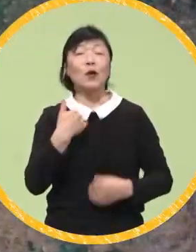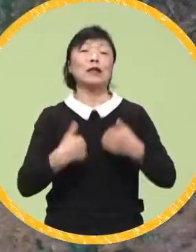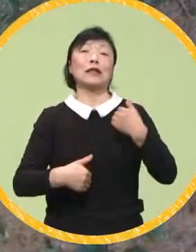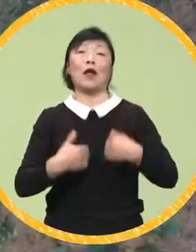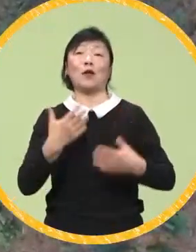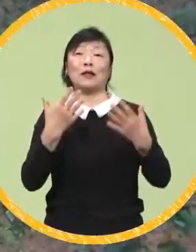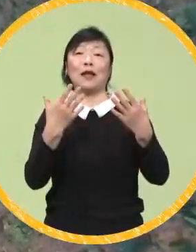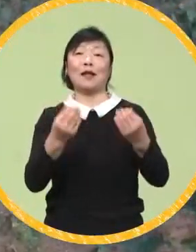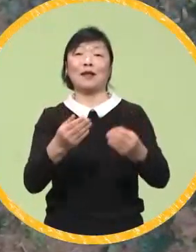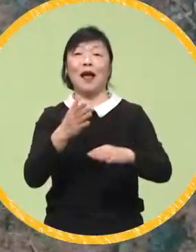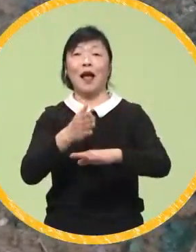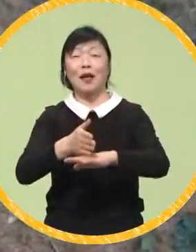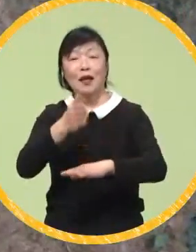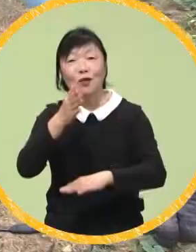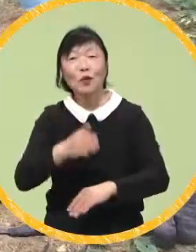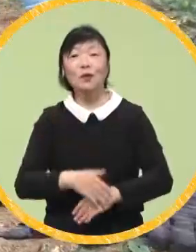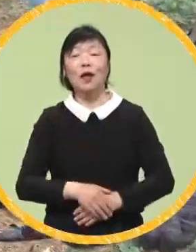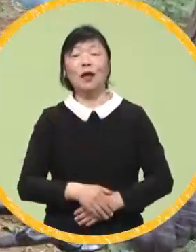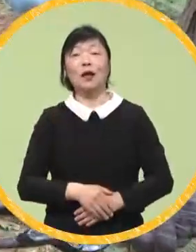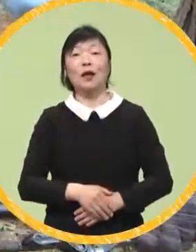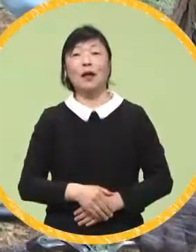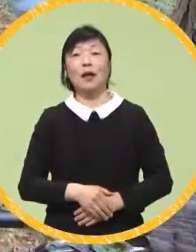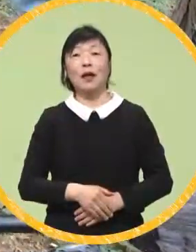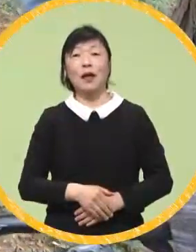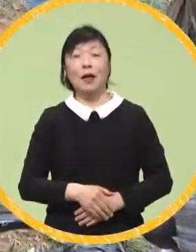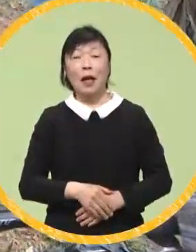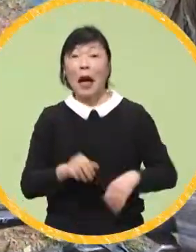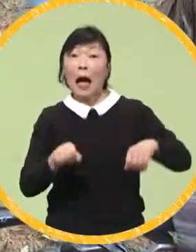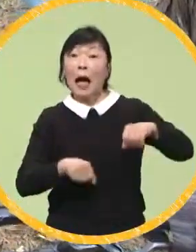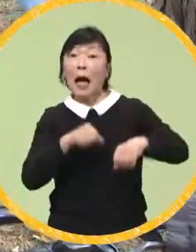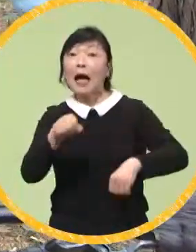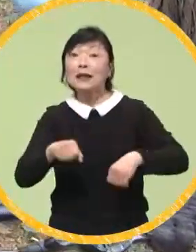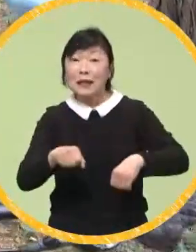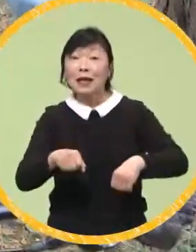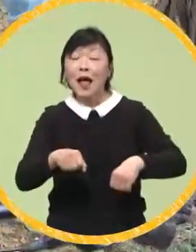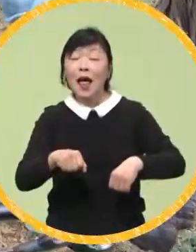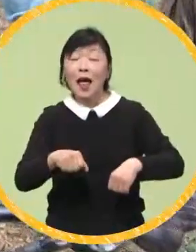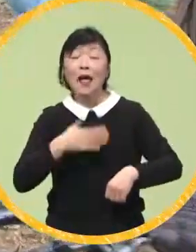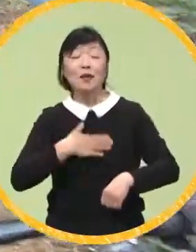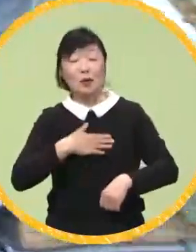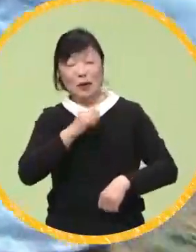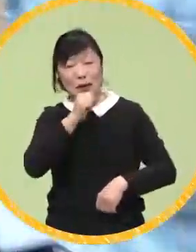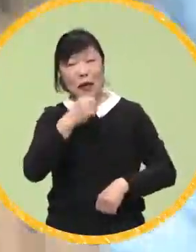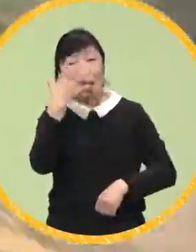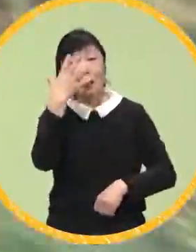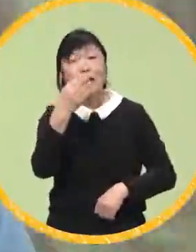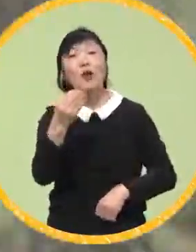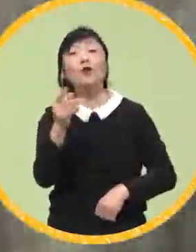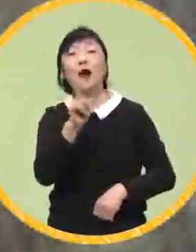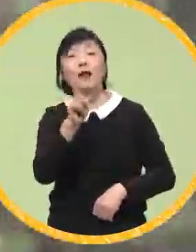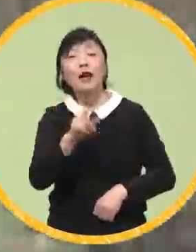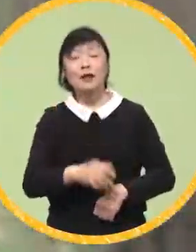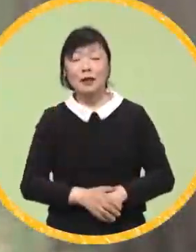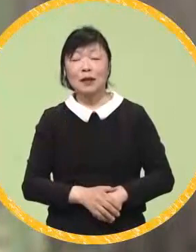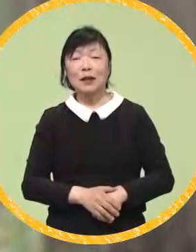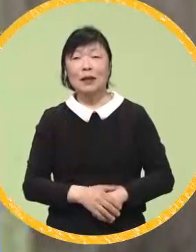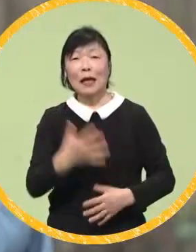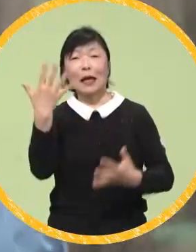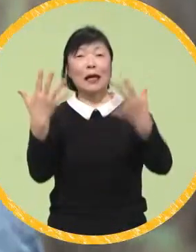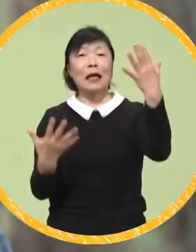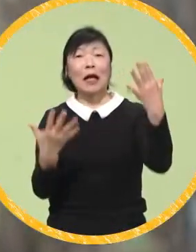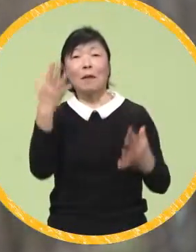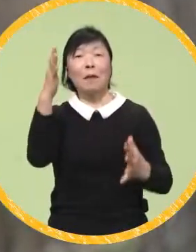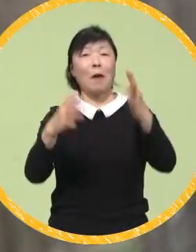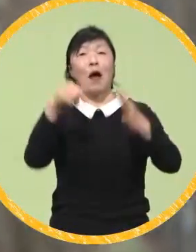ありがとうございましてくれぼ君走って気持ち良かったんだけど魅力ってなんですかねよくてなやっぱりこの子大自然の中で